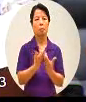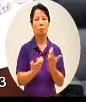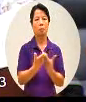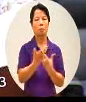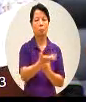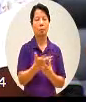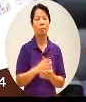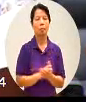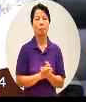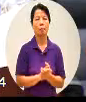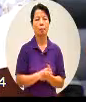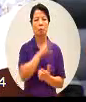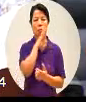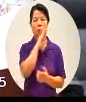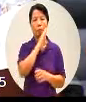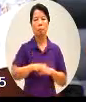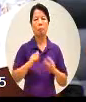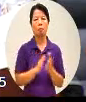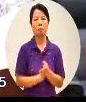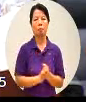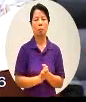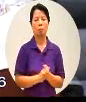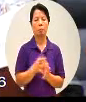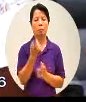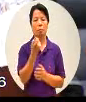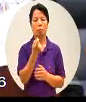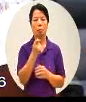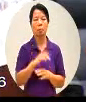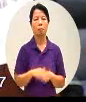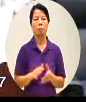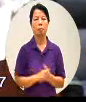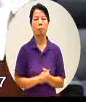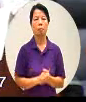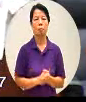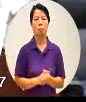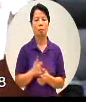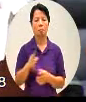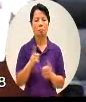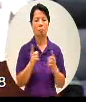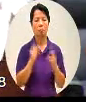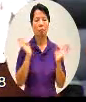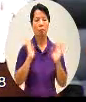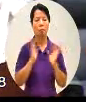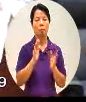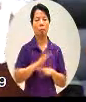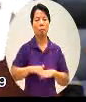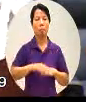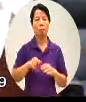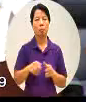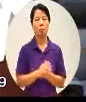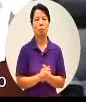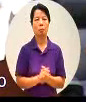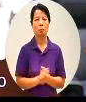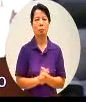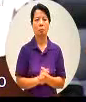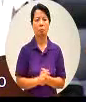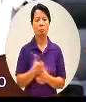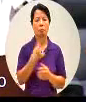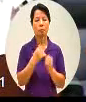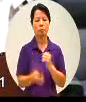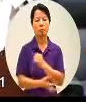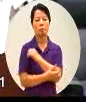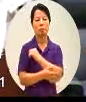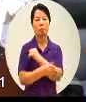形？应该不多啦，但是我跟你讲，肯定有。这些小朋友就变成童工，变